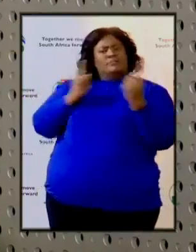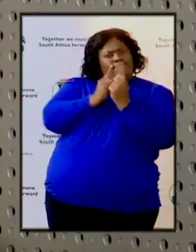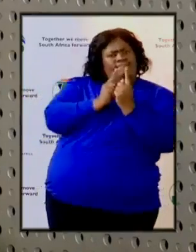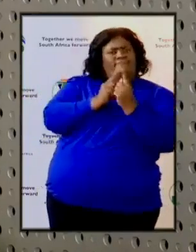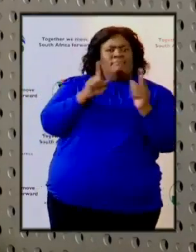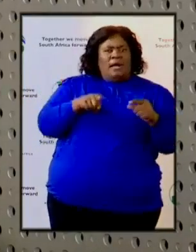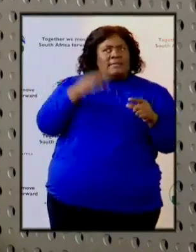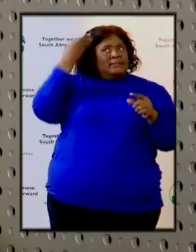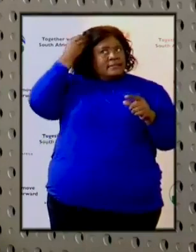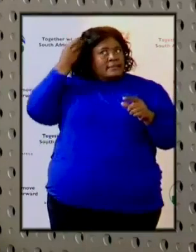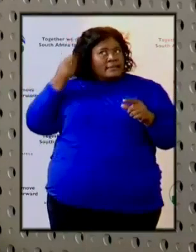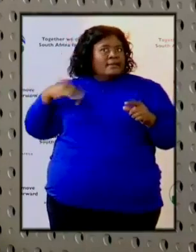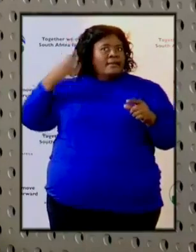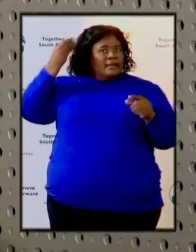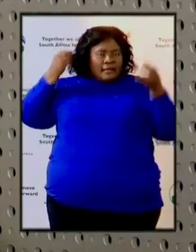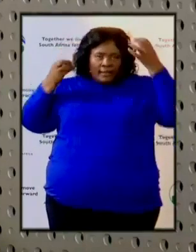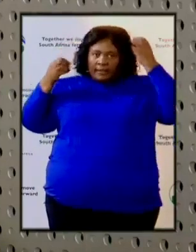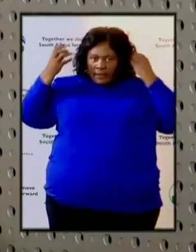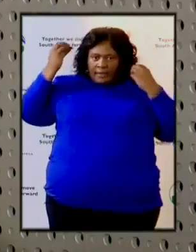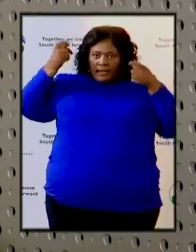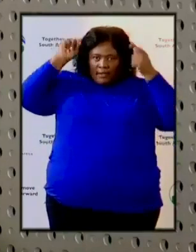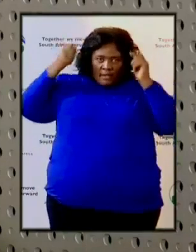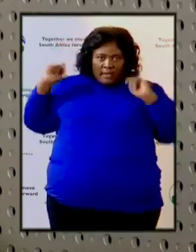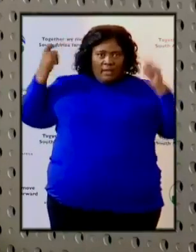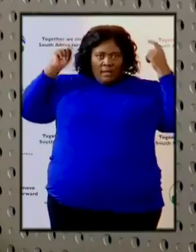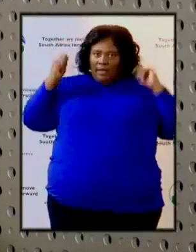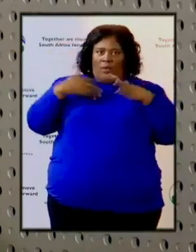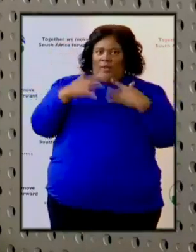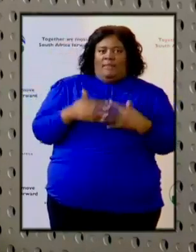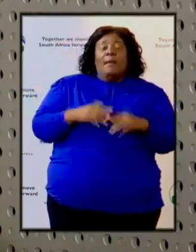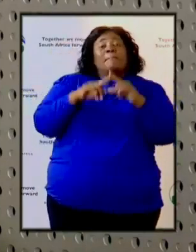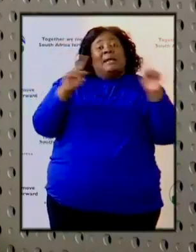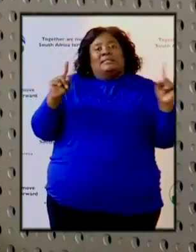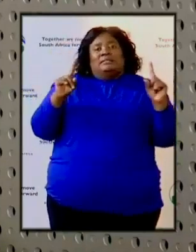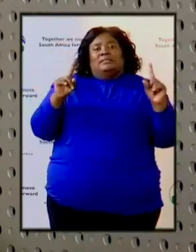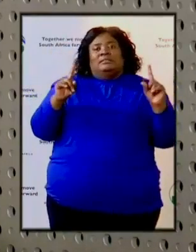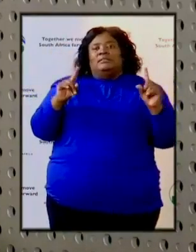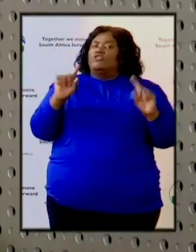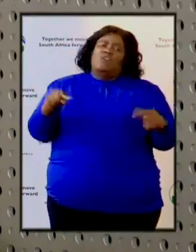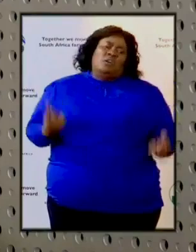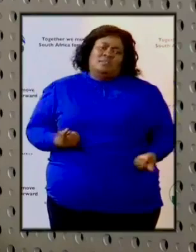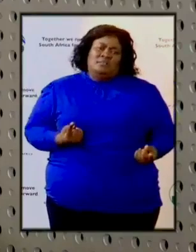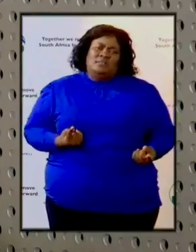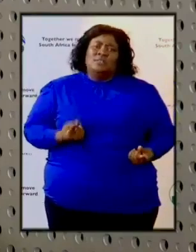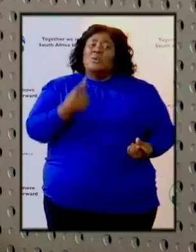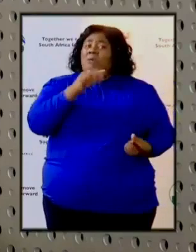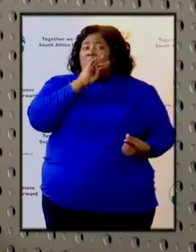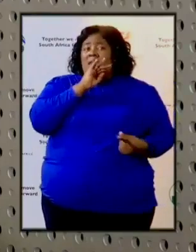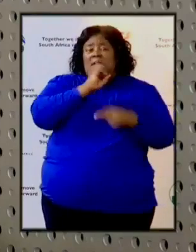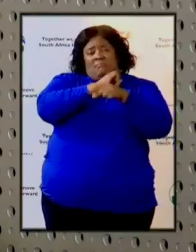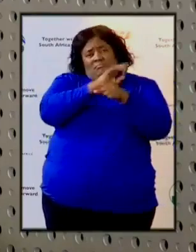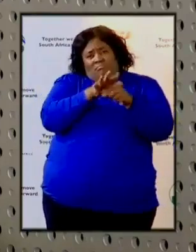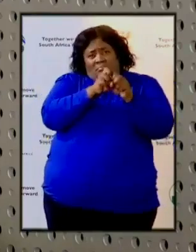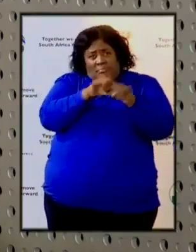bambe inwele zakhe kanti usondelane. Manje lokho kuzokwenza ukuthi igciwane libhebhetheke.